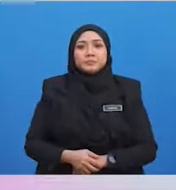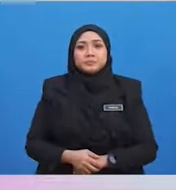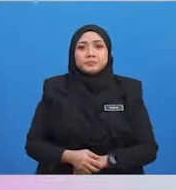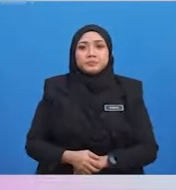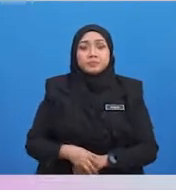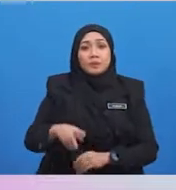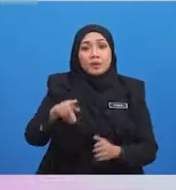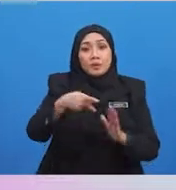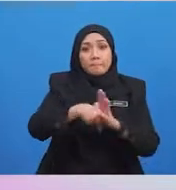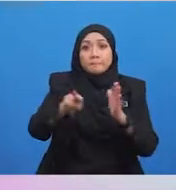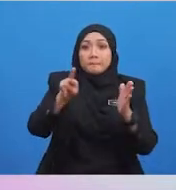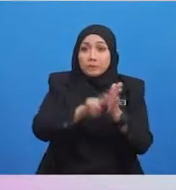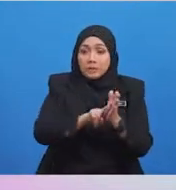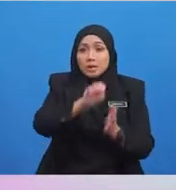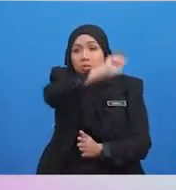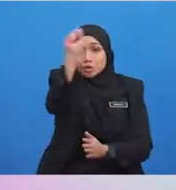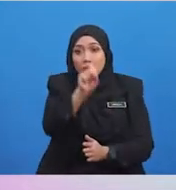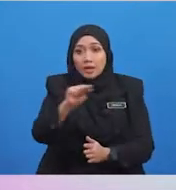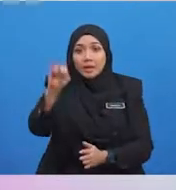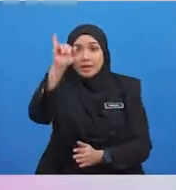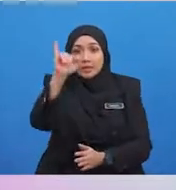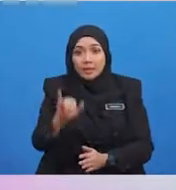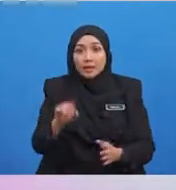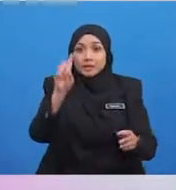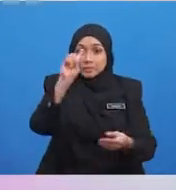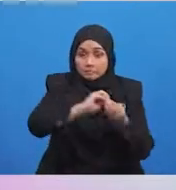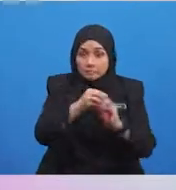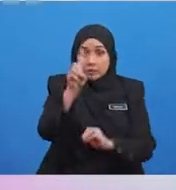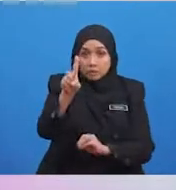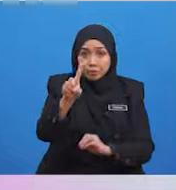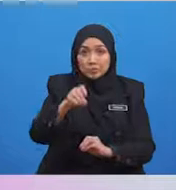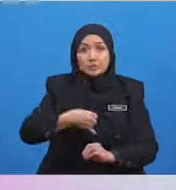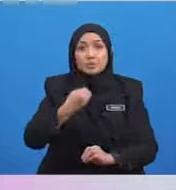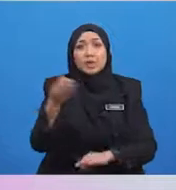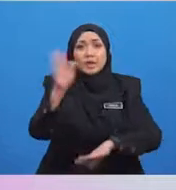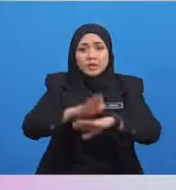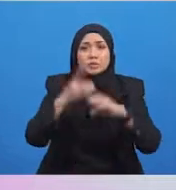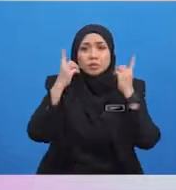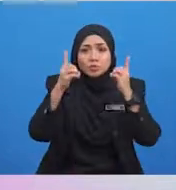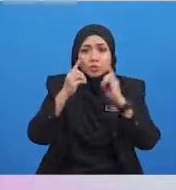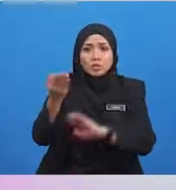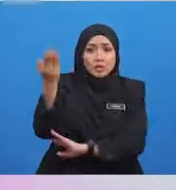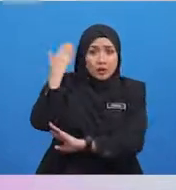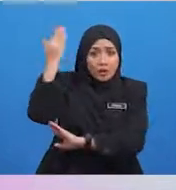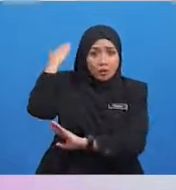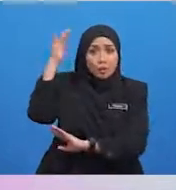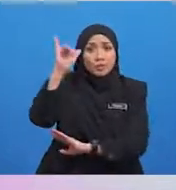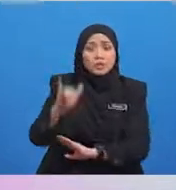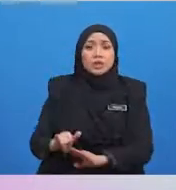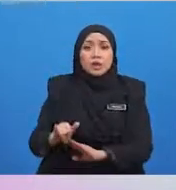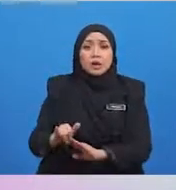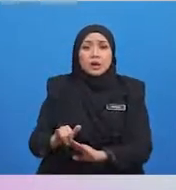Persoalan yang pertama ialah keinsafan atas dosa-dosa yang lalu yang